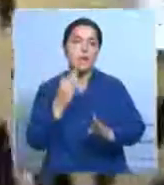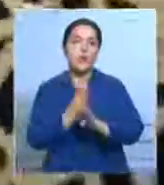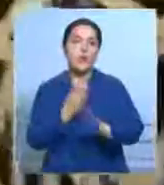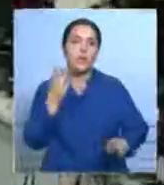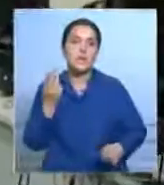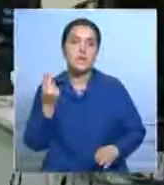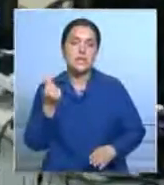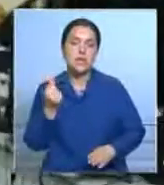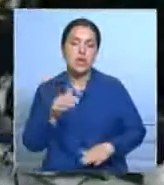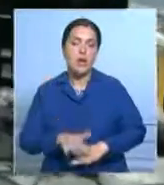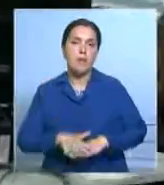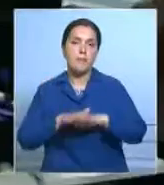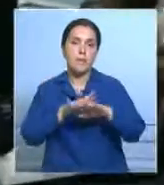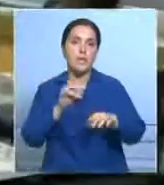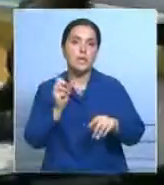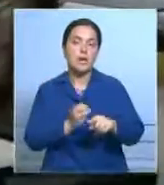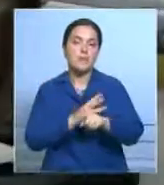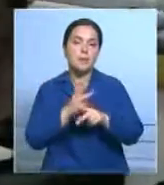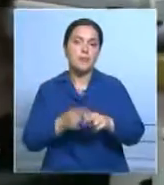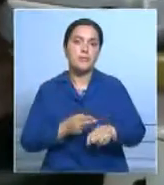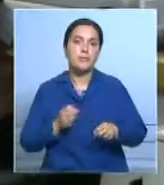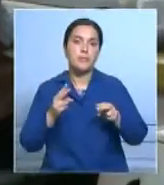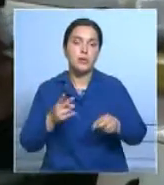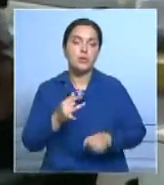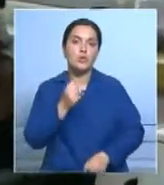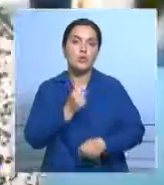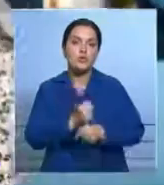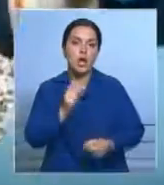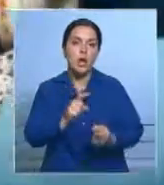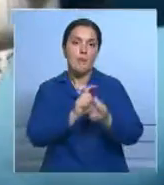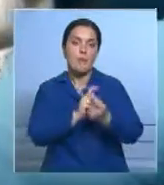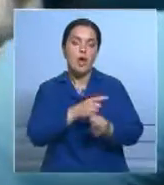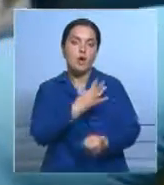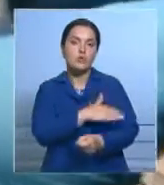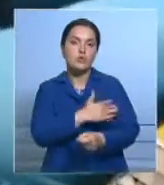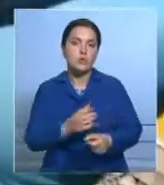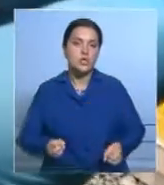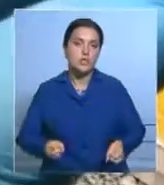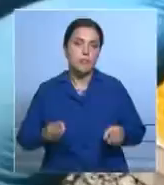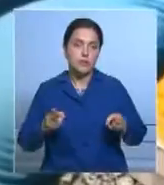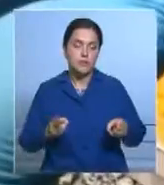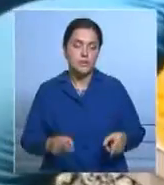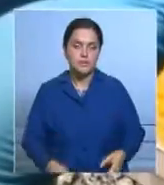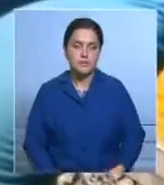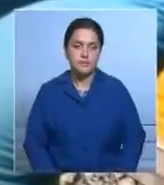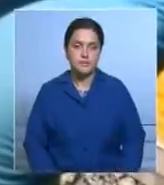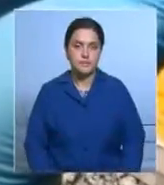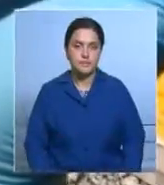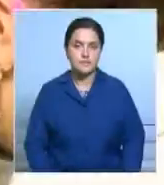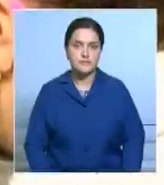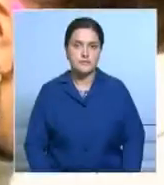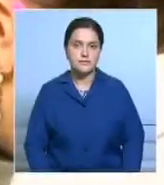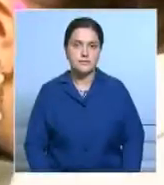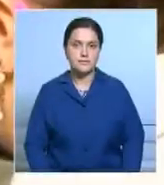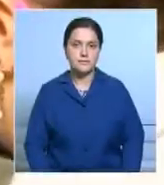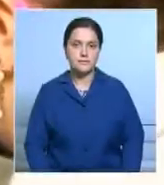Олимпиаду. В первую очередь средства пойдут на обеспечение безопасности и ужесточение борьбы с уличной преступностью.